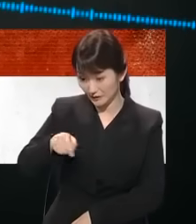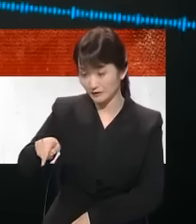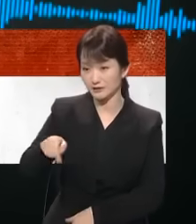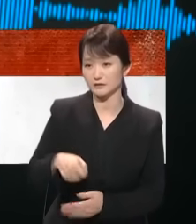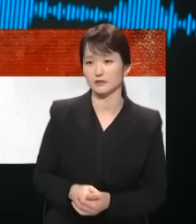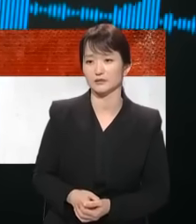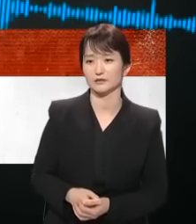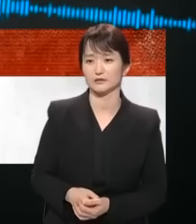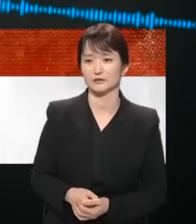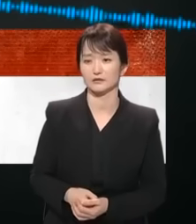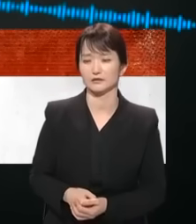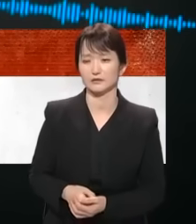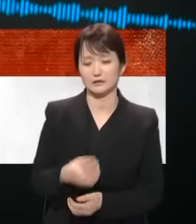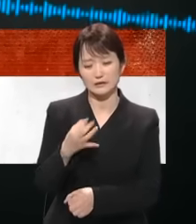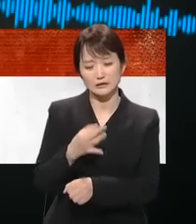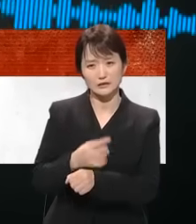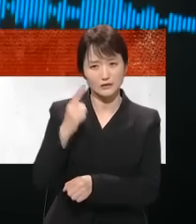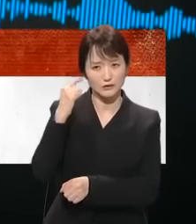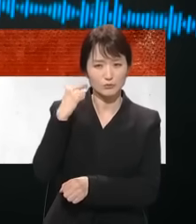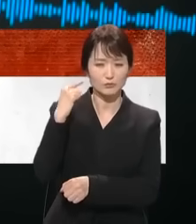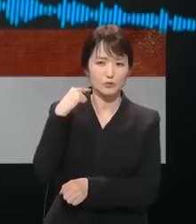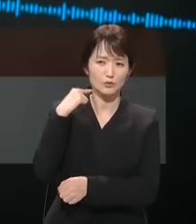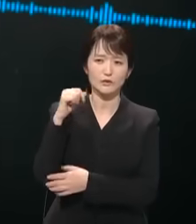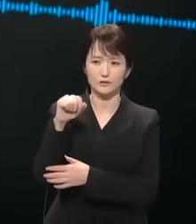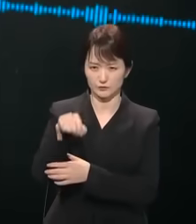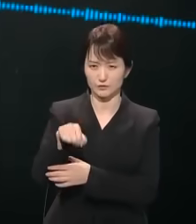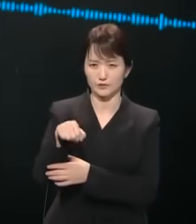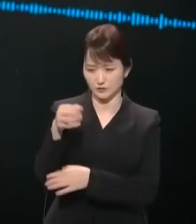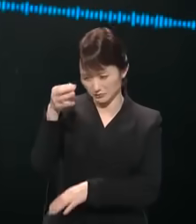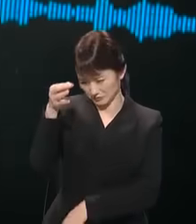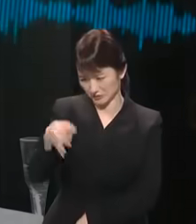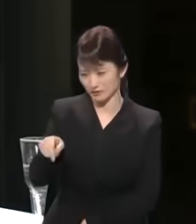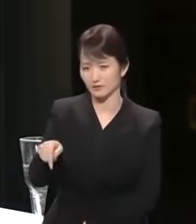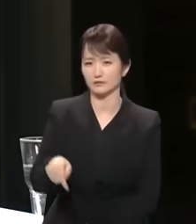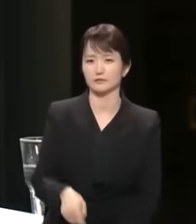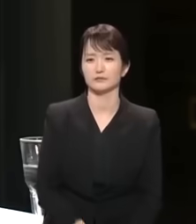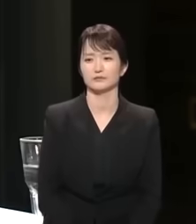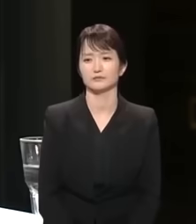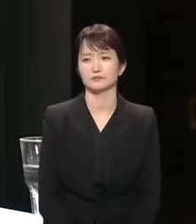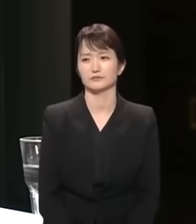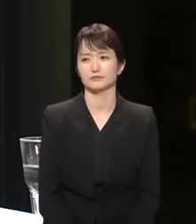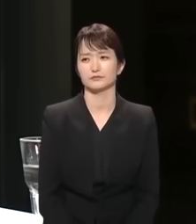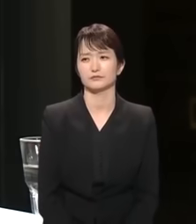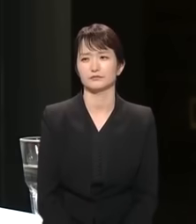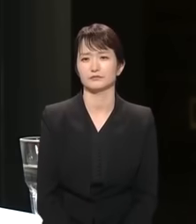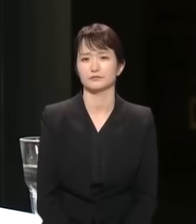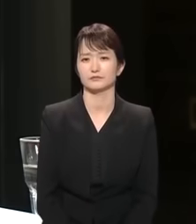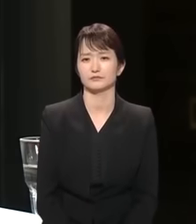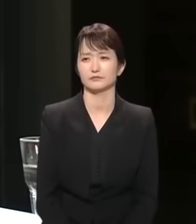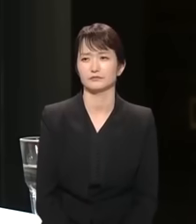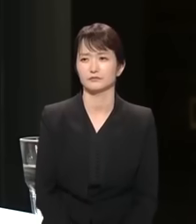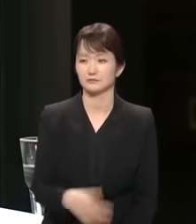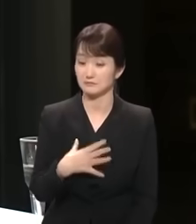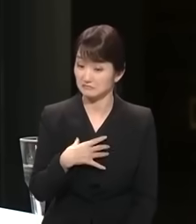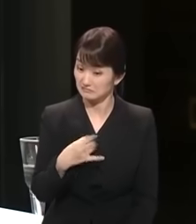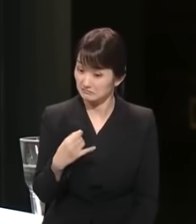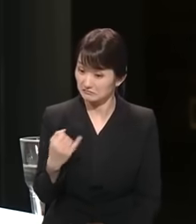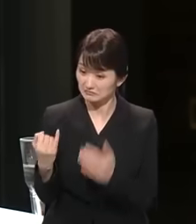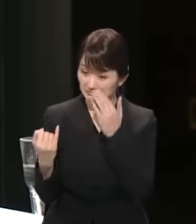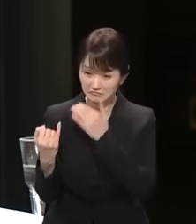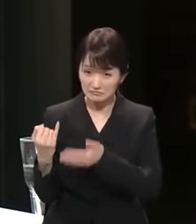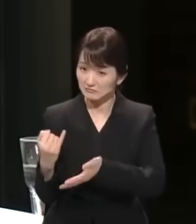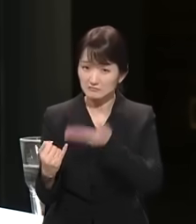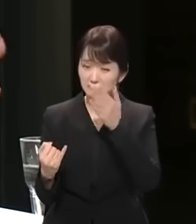간단한 목내 정도로 해서 미안하다고 이야기를 했고 자 백 변호사님 뭐 의도적인 추행은 없었다고 얘기를